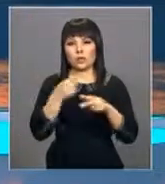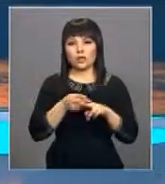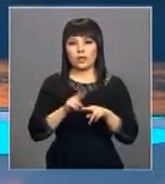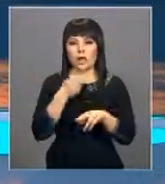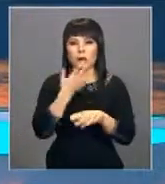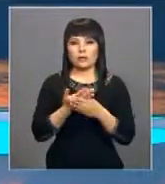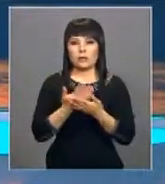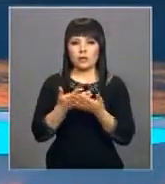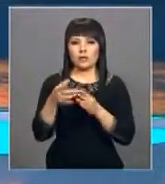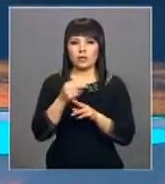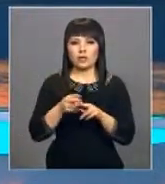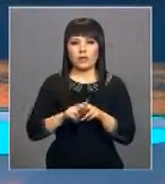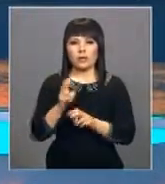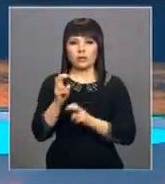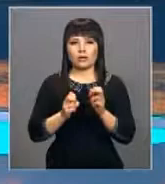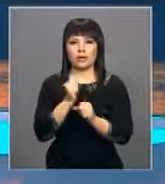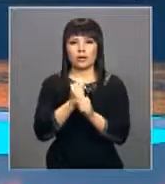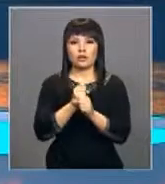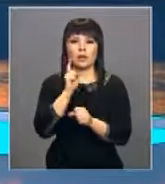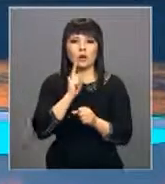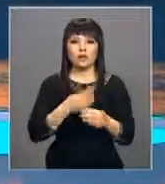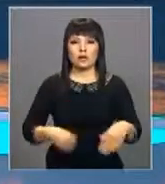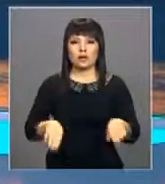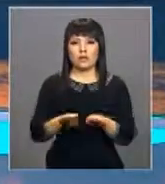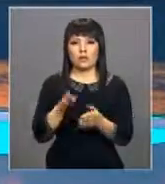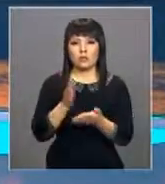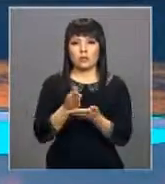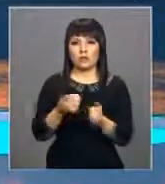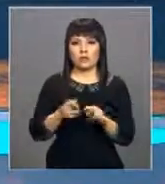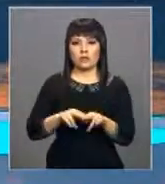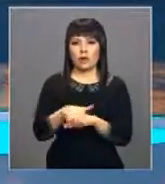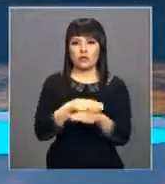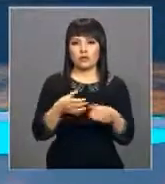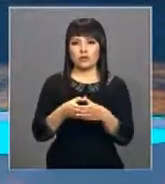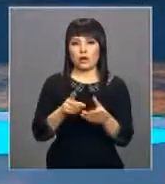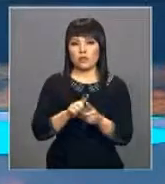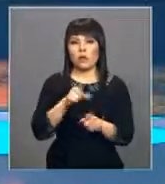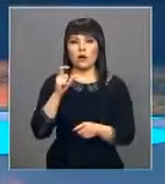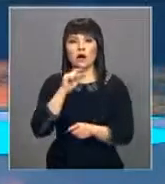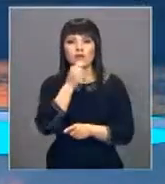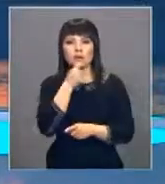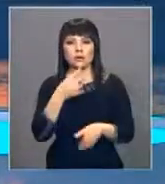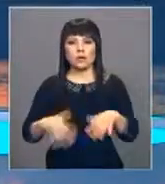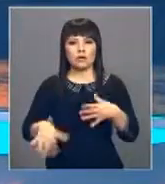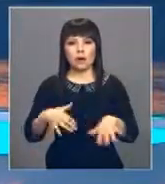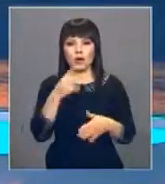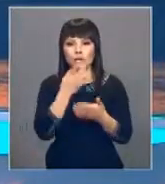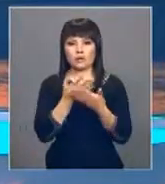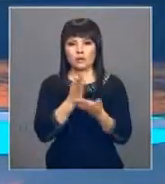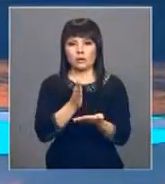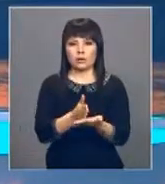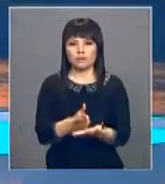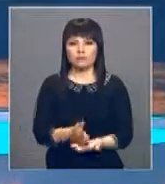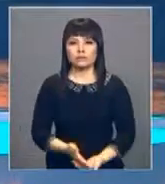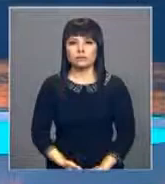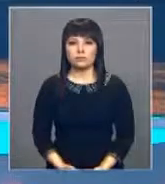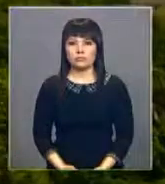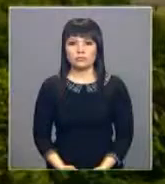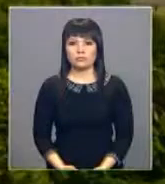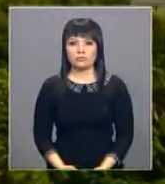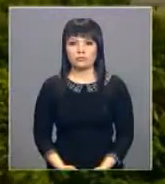батып, лашсыздан өндіріс ошағын жабуға тура келді. Бұл жағдай біраз елде экономикалық жағдайдың әлсіреуіне де әсер етіп отыр.